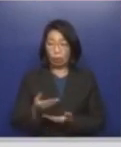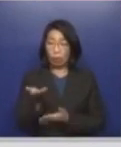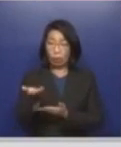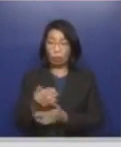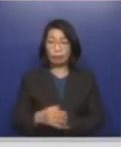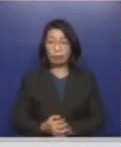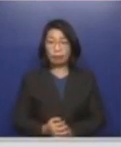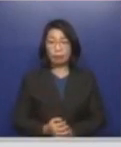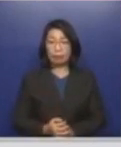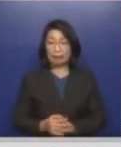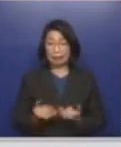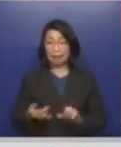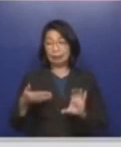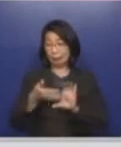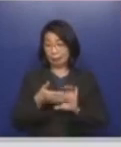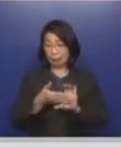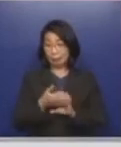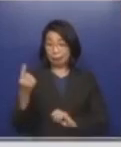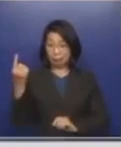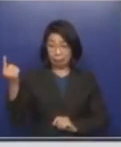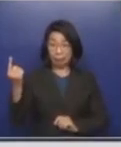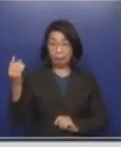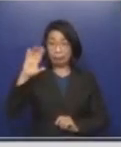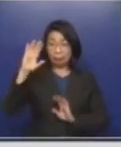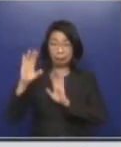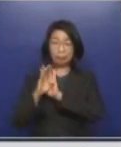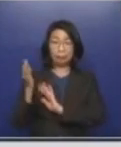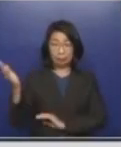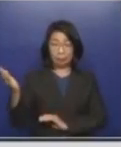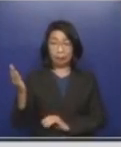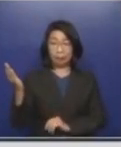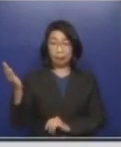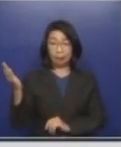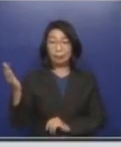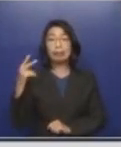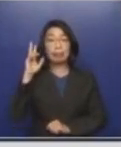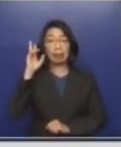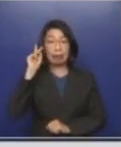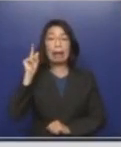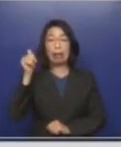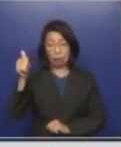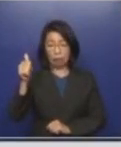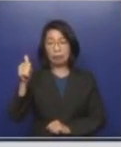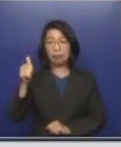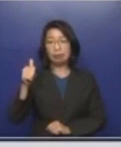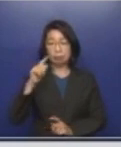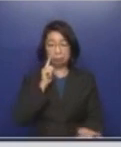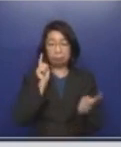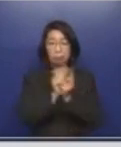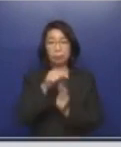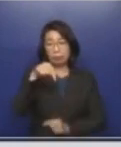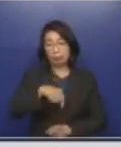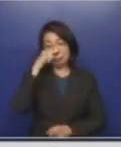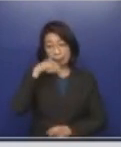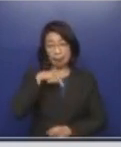าสไลด์แผ่นแรกครับว่าไปแล้วเนี่ยเป็นข่าวดีนะครับถ้าเกิดในเมืองไท